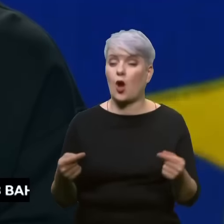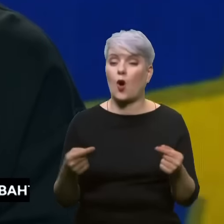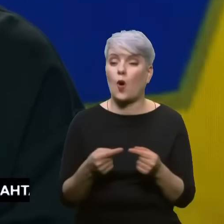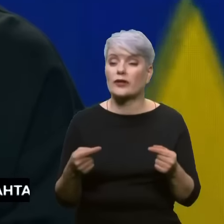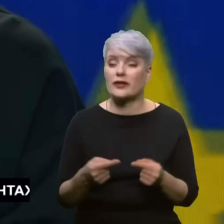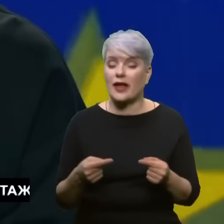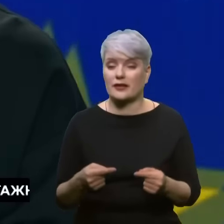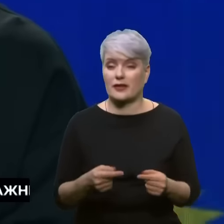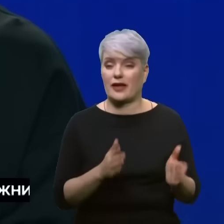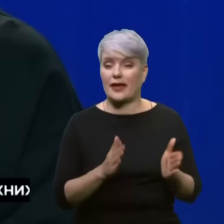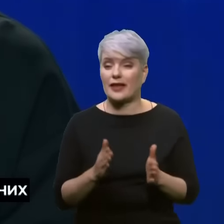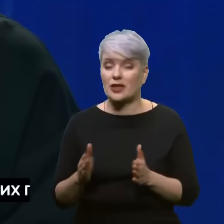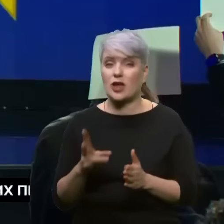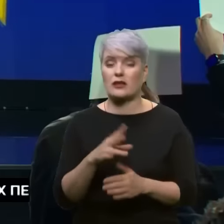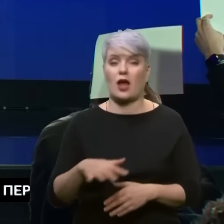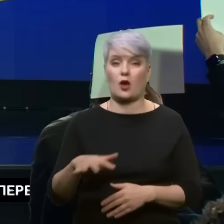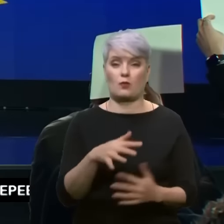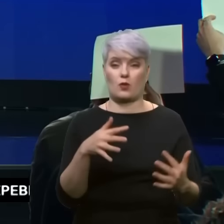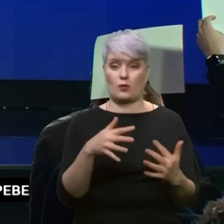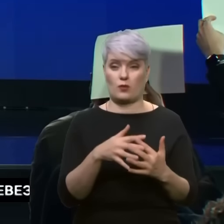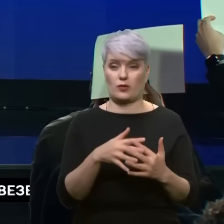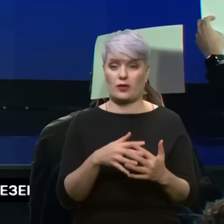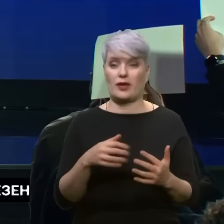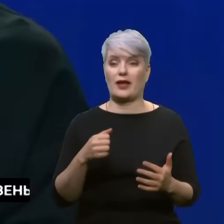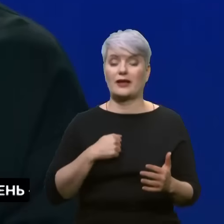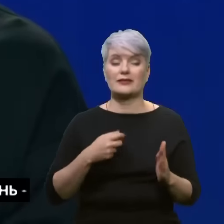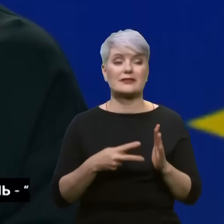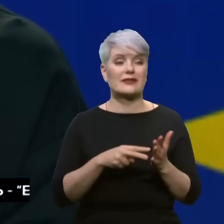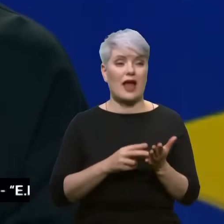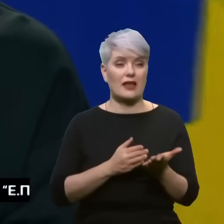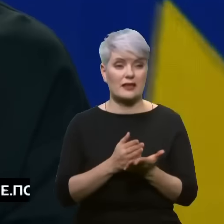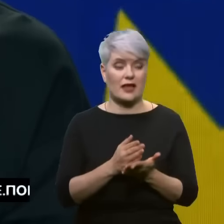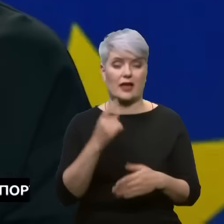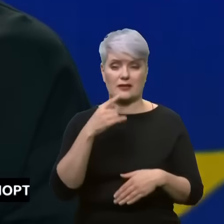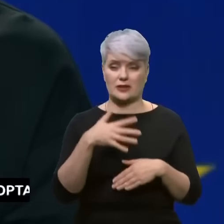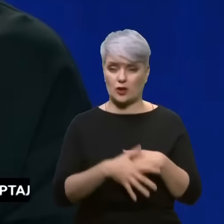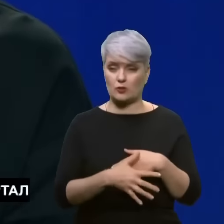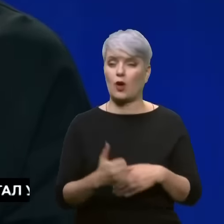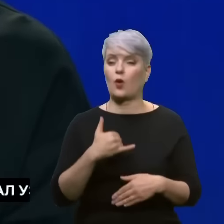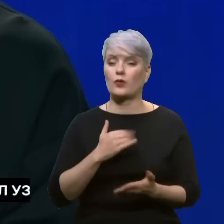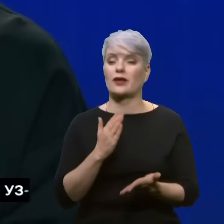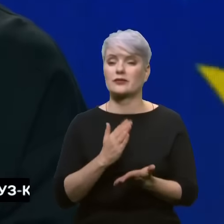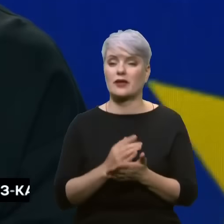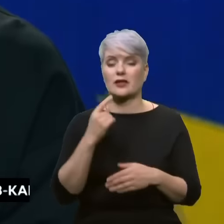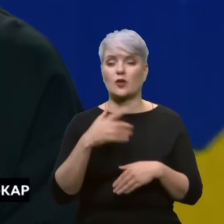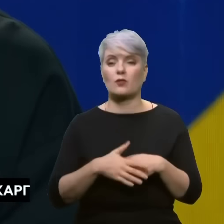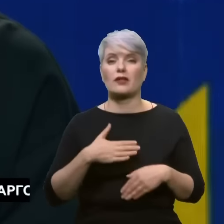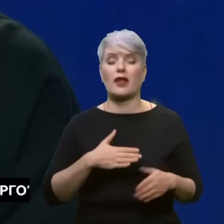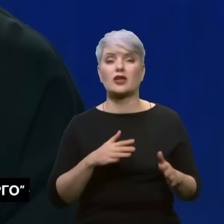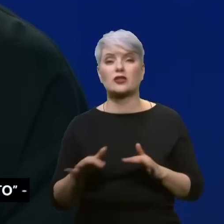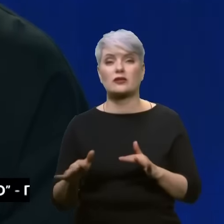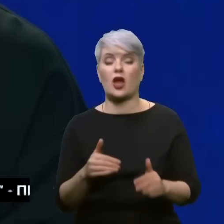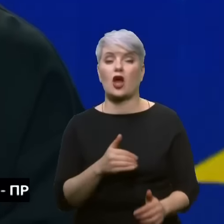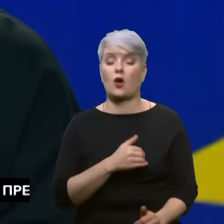конкретних речей на полі бою. Стратегія зрозуміла, у нас є розуміння наших дій,